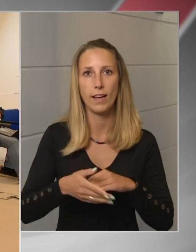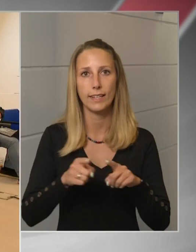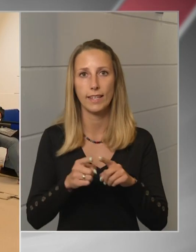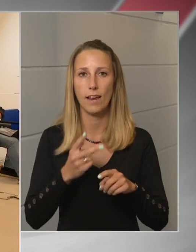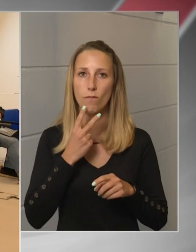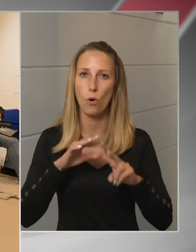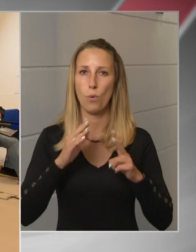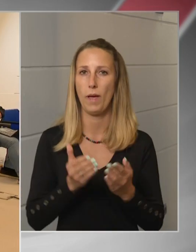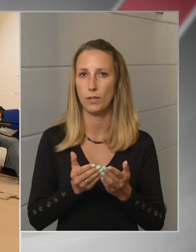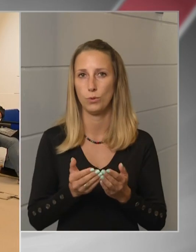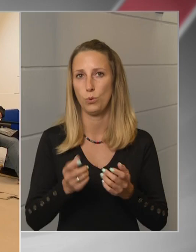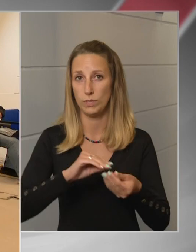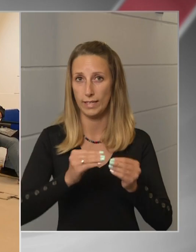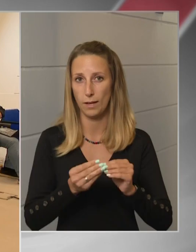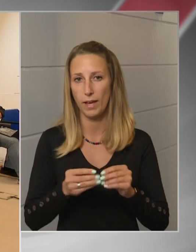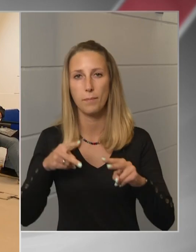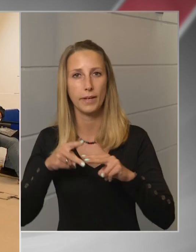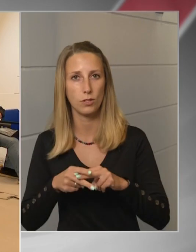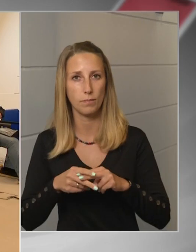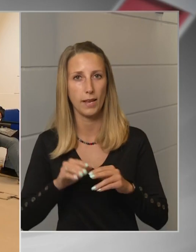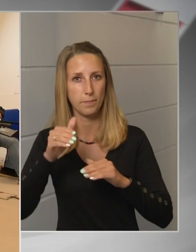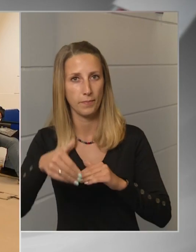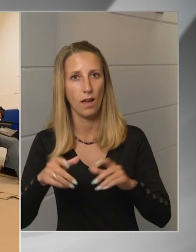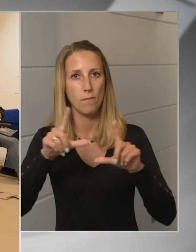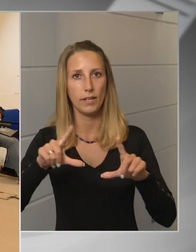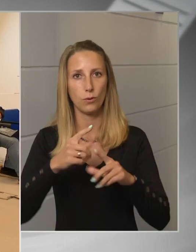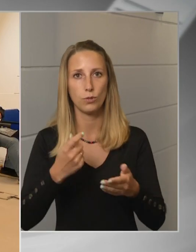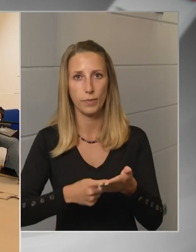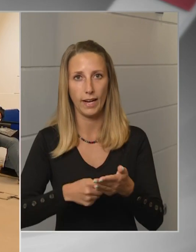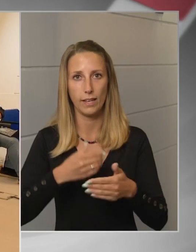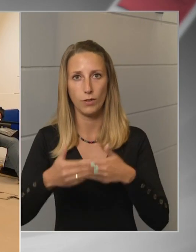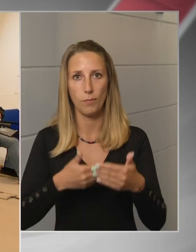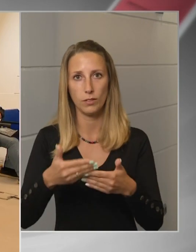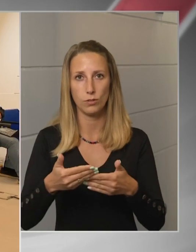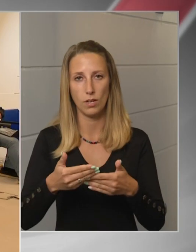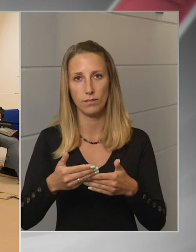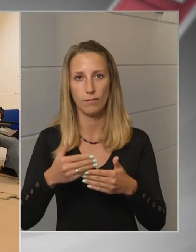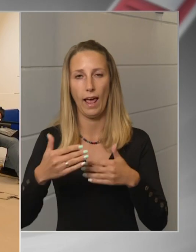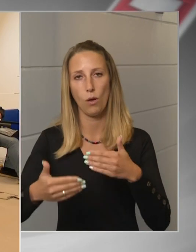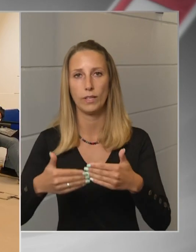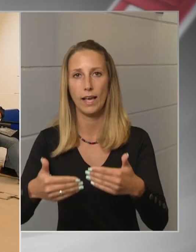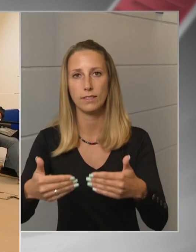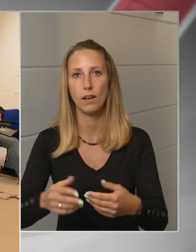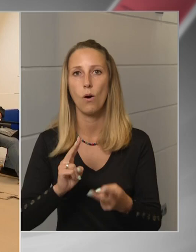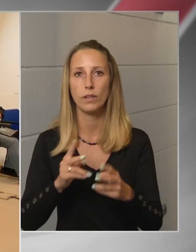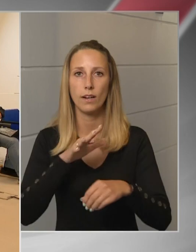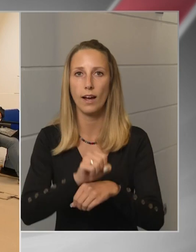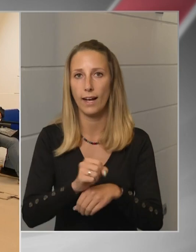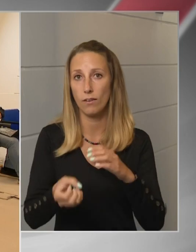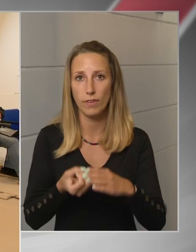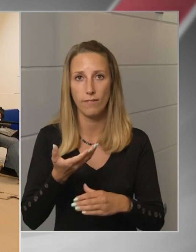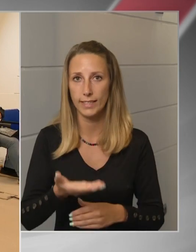volumenű üzletekbe, miközben például a pedagógus béreket folyamatosan elodázza, hogy hogyan reagálna erre a